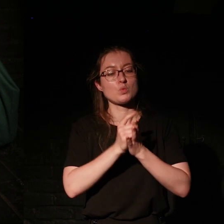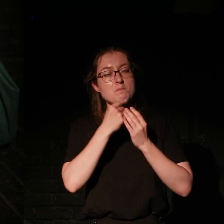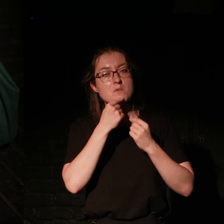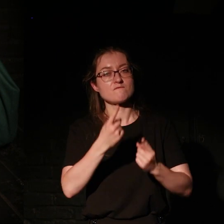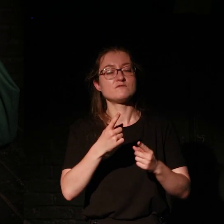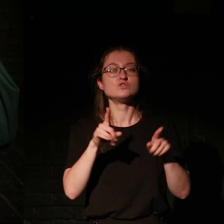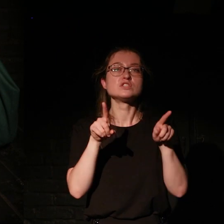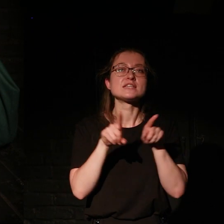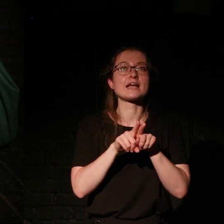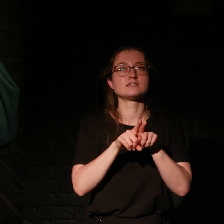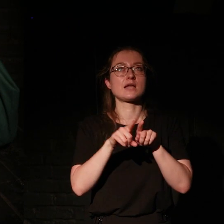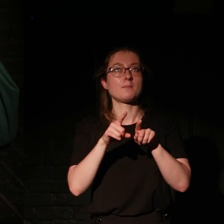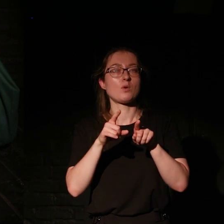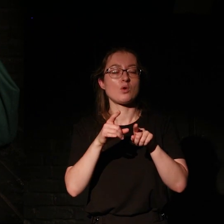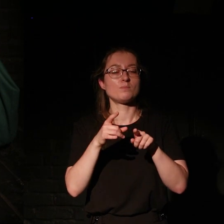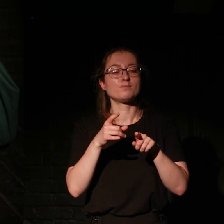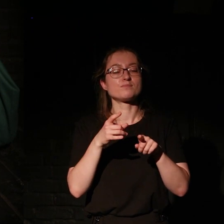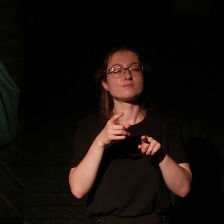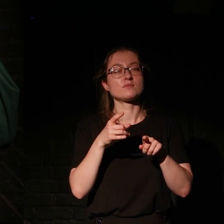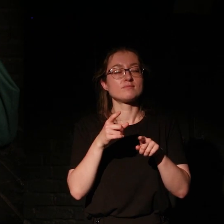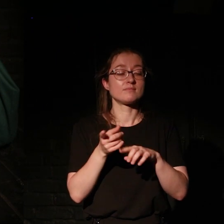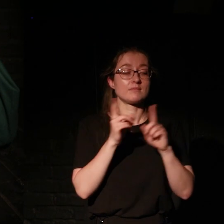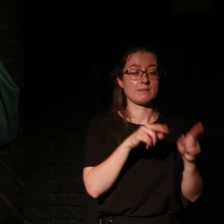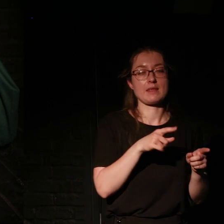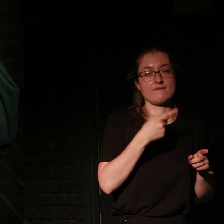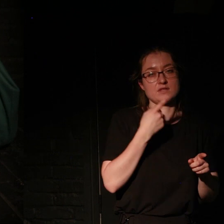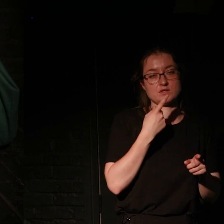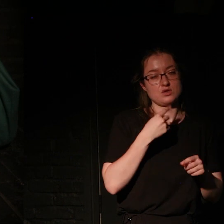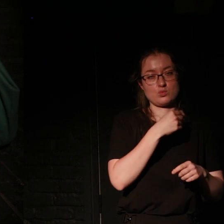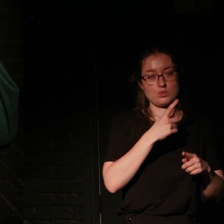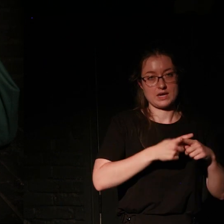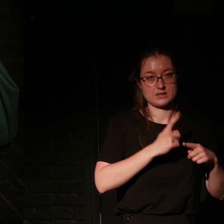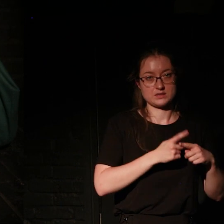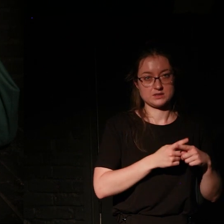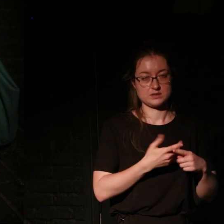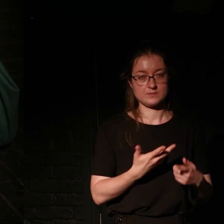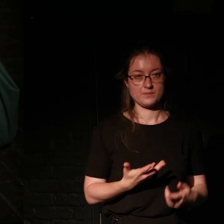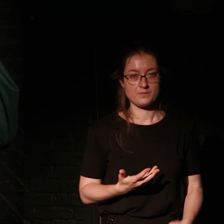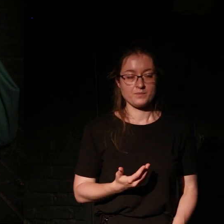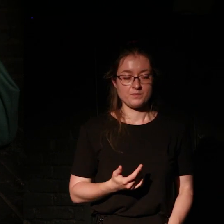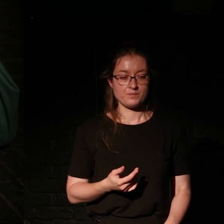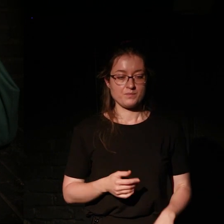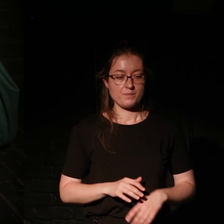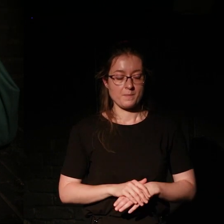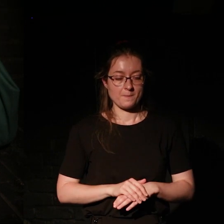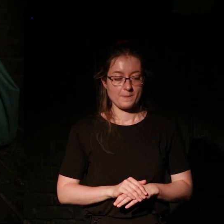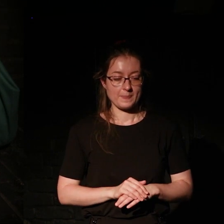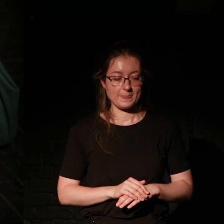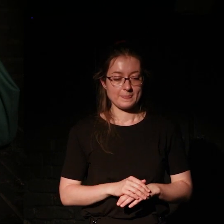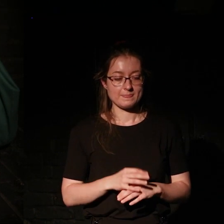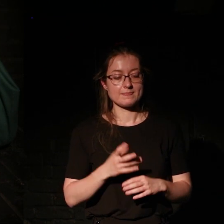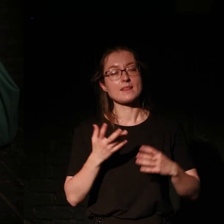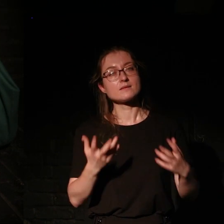przykład w języku greckim. Jeżeli chodzi o taką właśnie potoczność